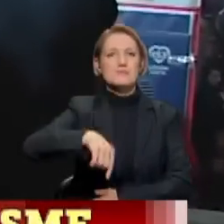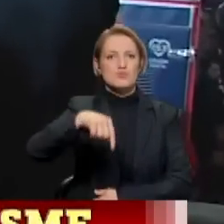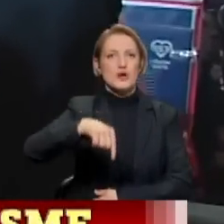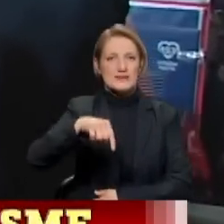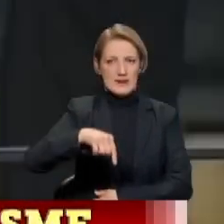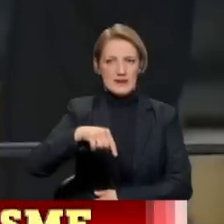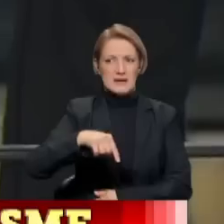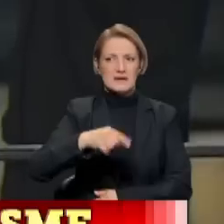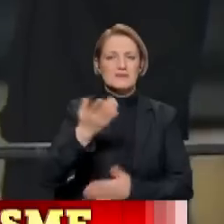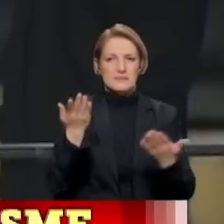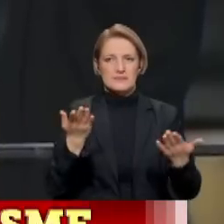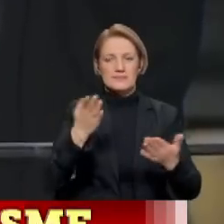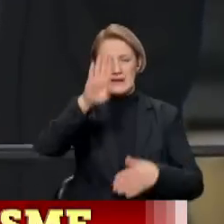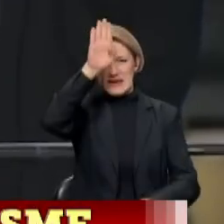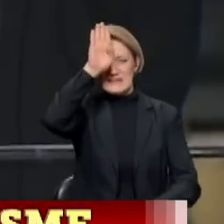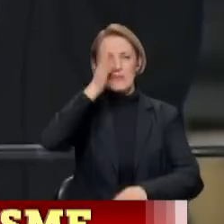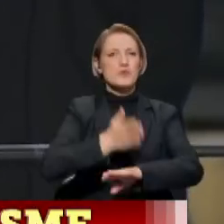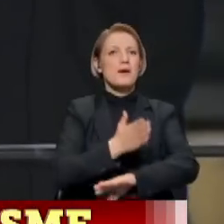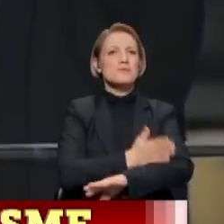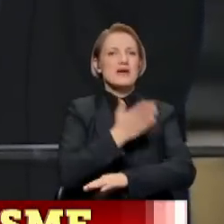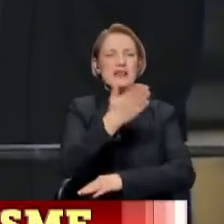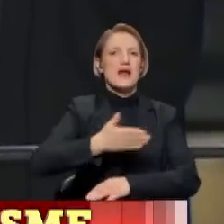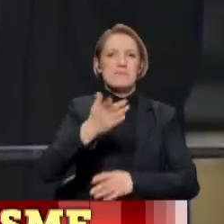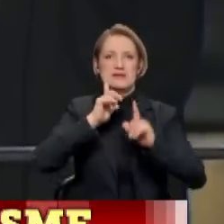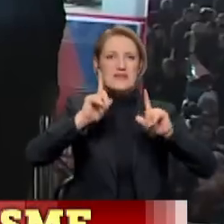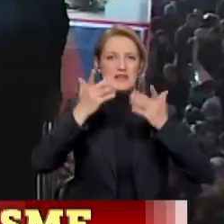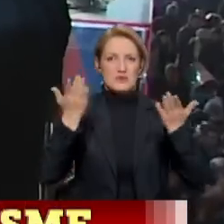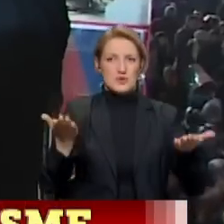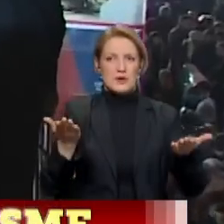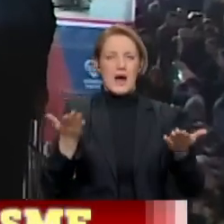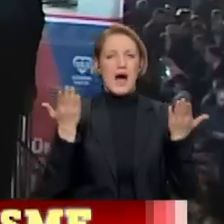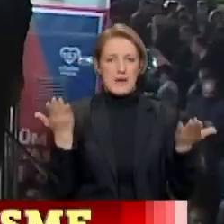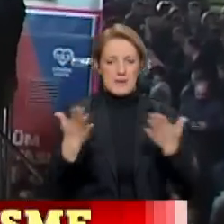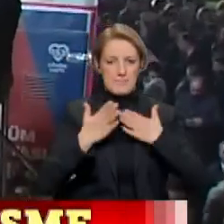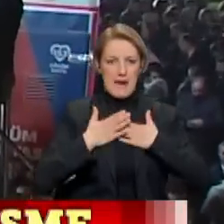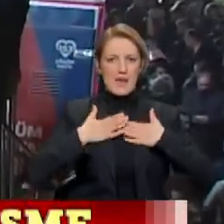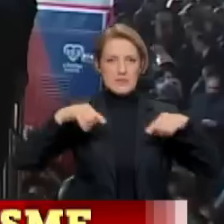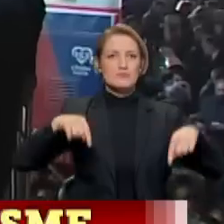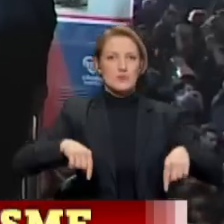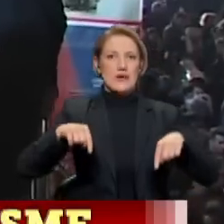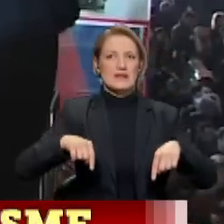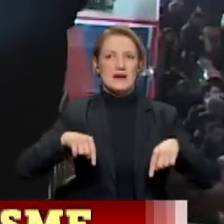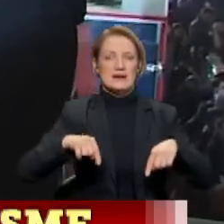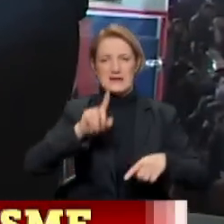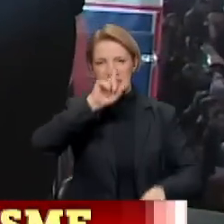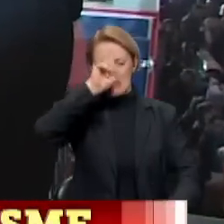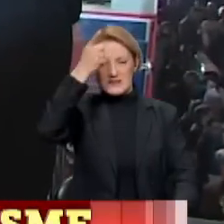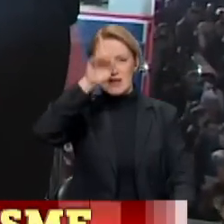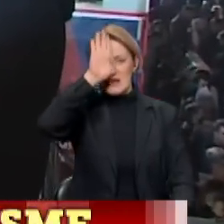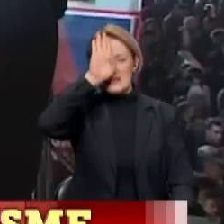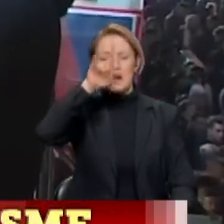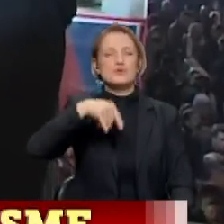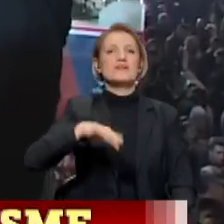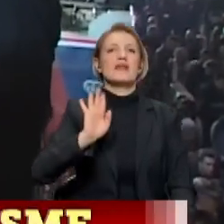buradan tabii ki İstanbullu hemşerilerime sesleniyorum. Ama ben buradan sadece